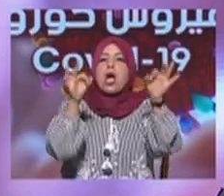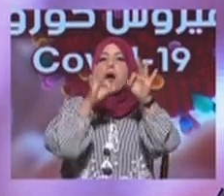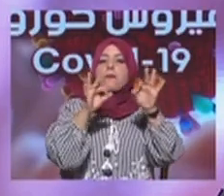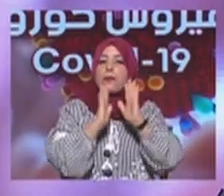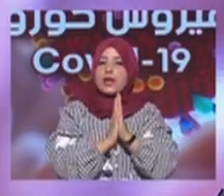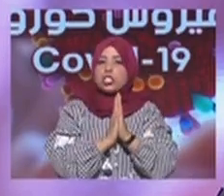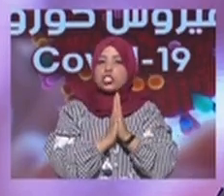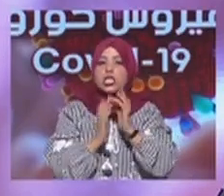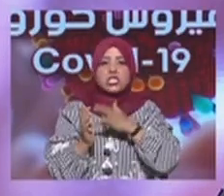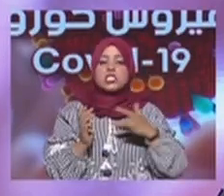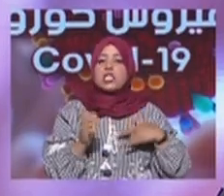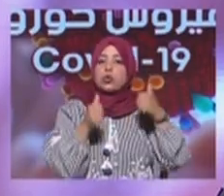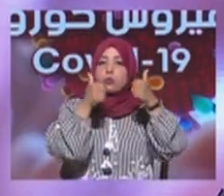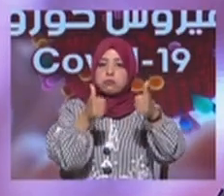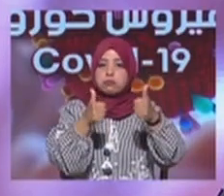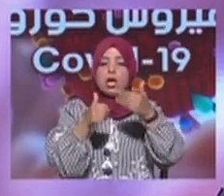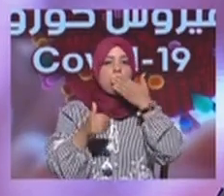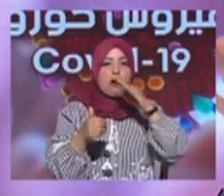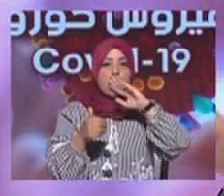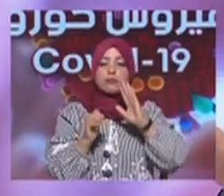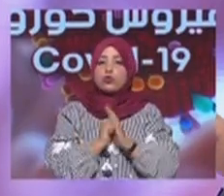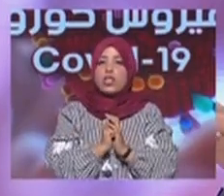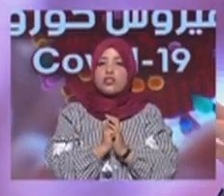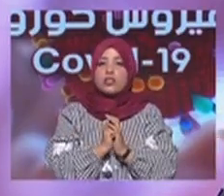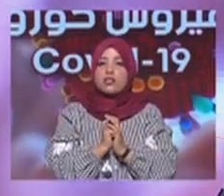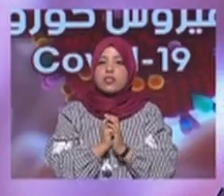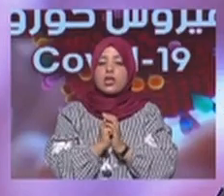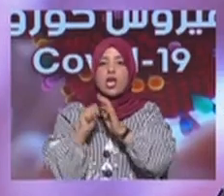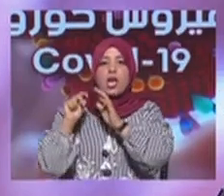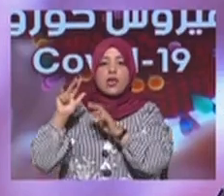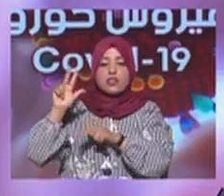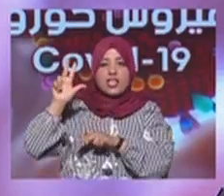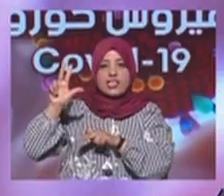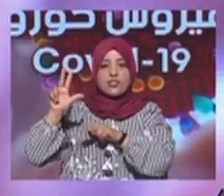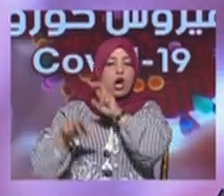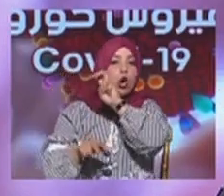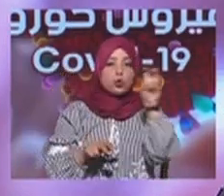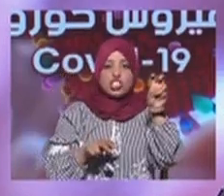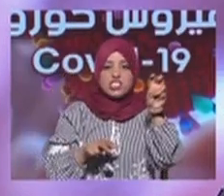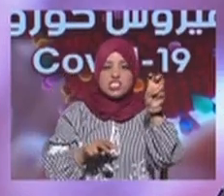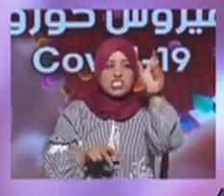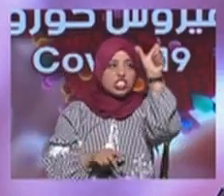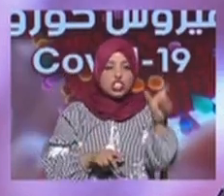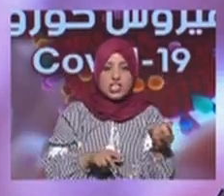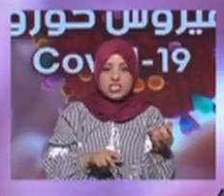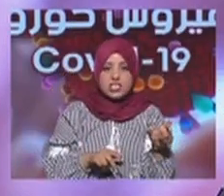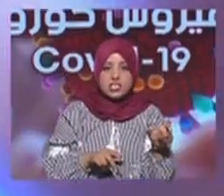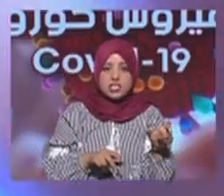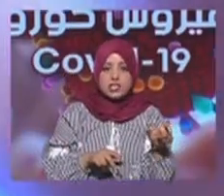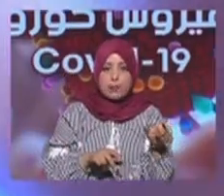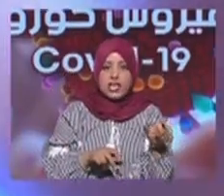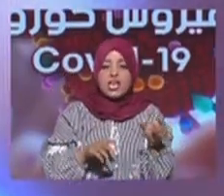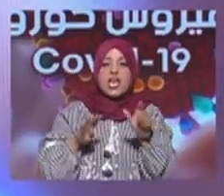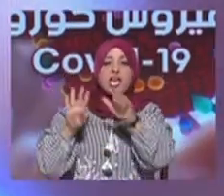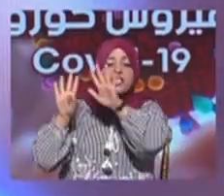نسمعوا أنه 23 حالة 14 جديدة وتسعة قدم. شو تقصد بقدم؟ تسعة قدم معناتها عمل